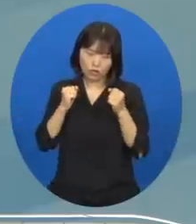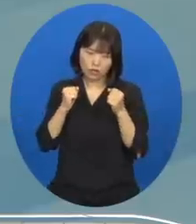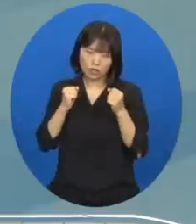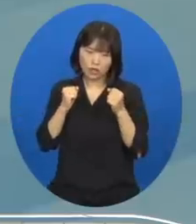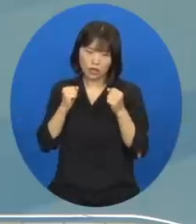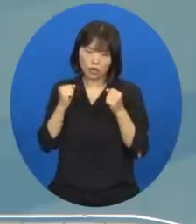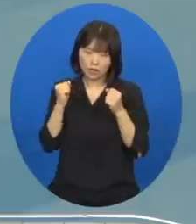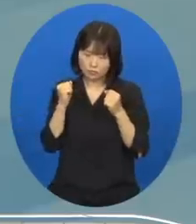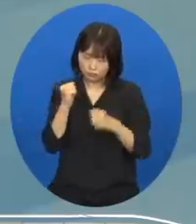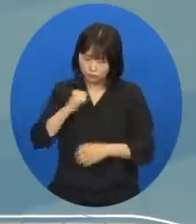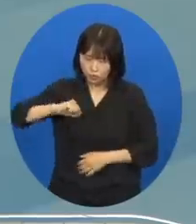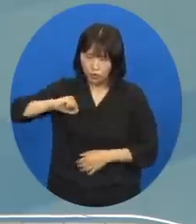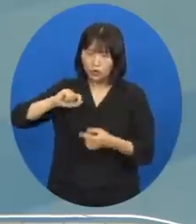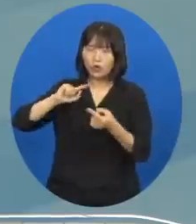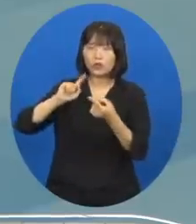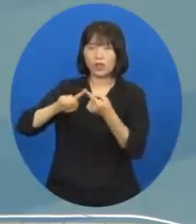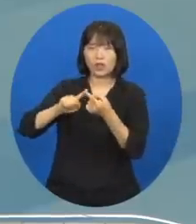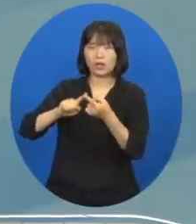했느냐가 문제인 것.